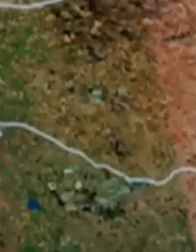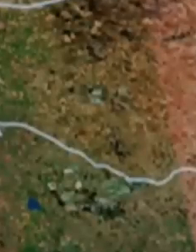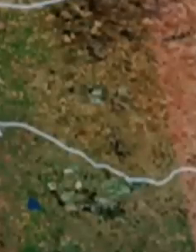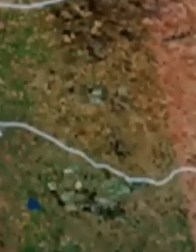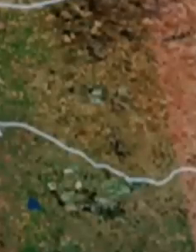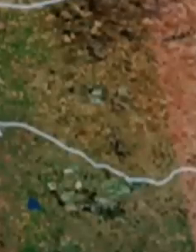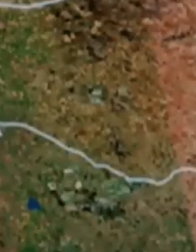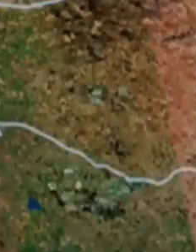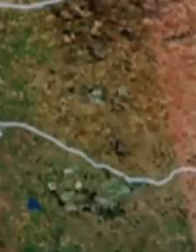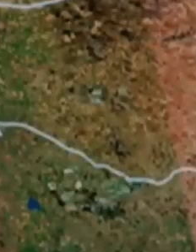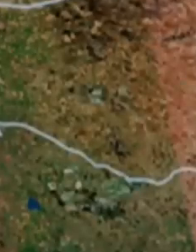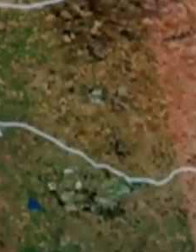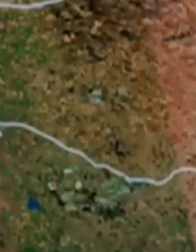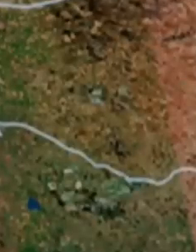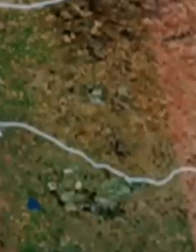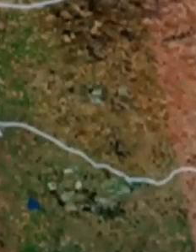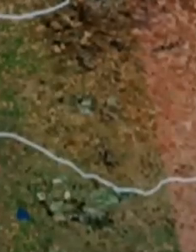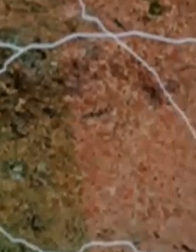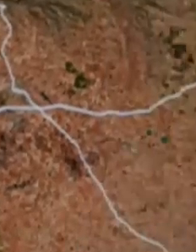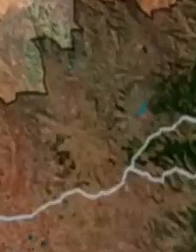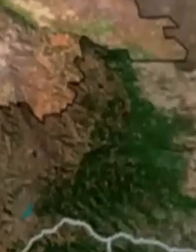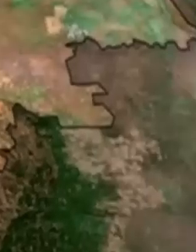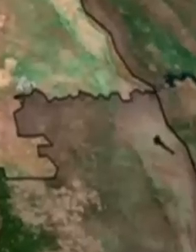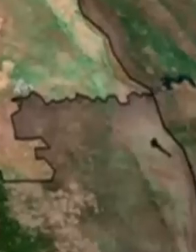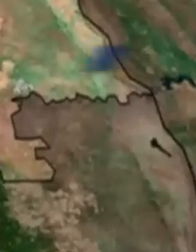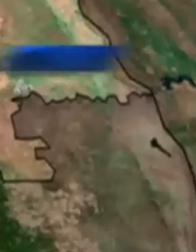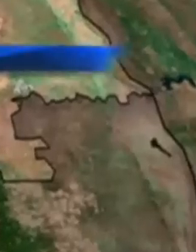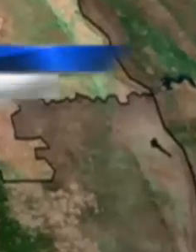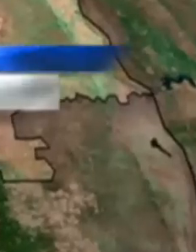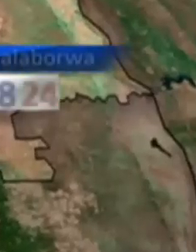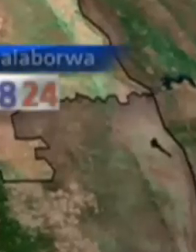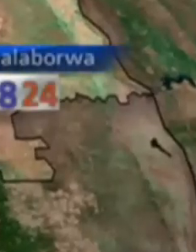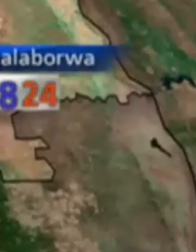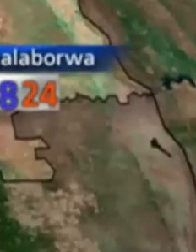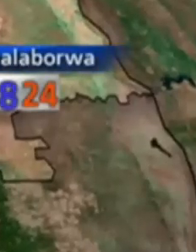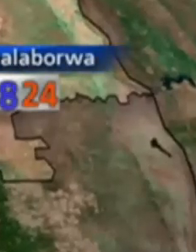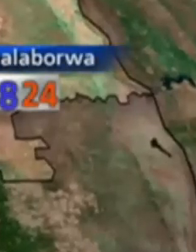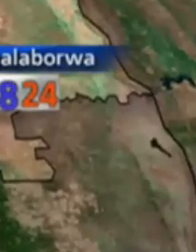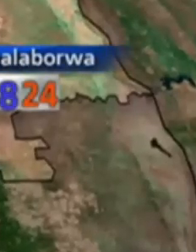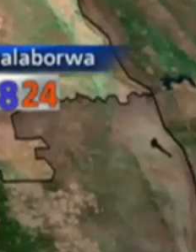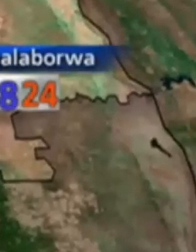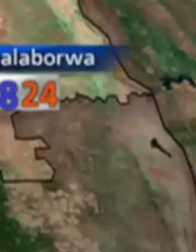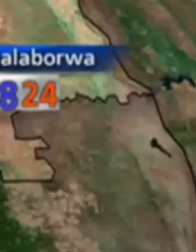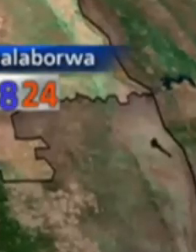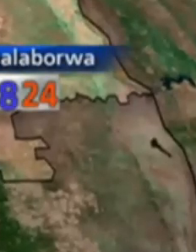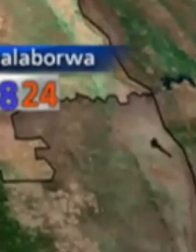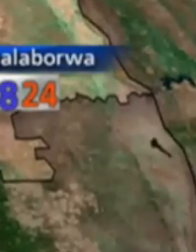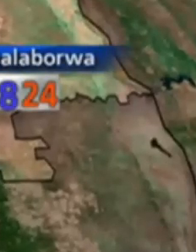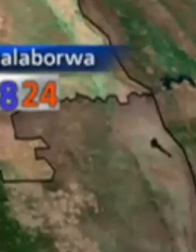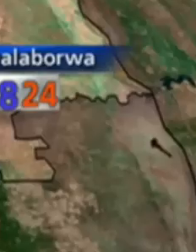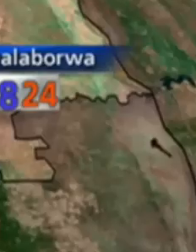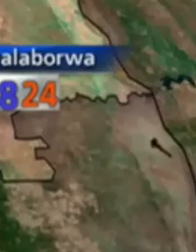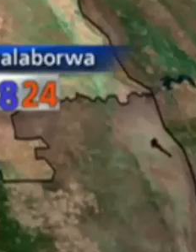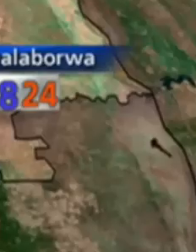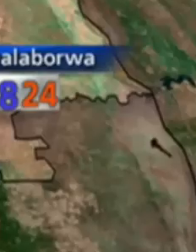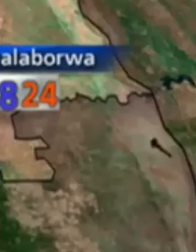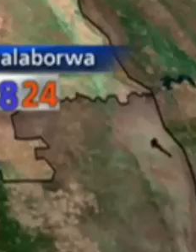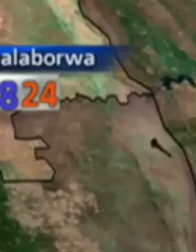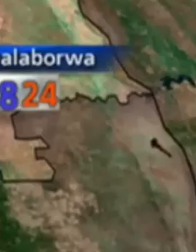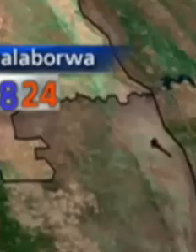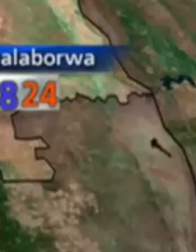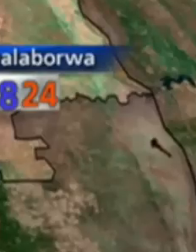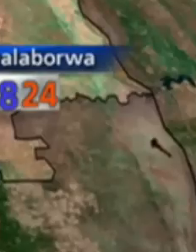duma Johannesburg le Pretoria tsana moledi ho hlakile hore tla hlophodi re kgati di re thafela ho mashome a metse e mena ka ofela polokwane le hona ka mokopane le teng